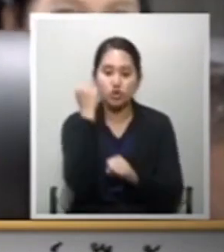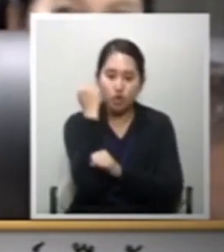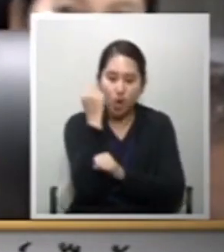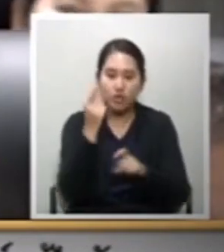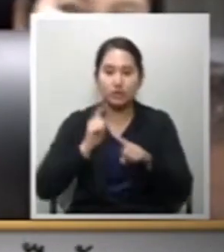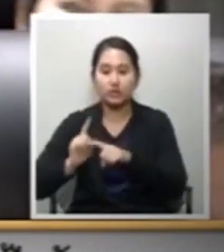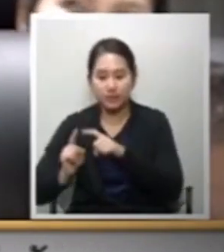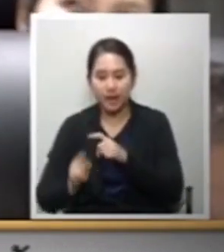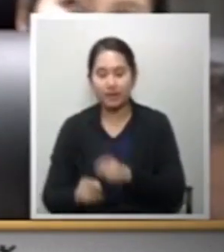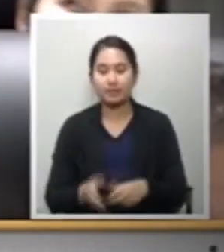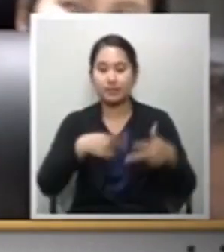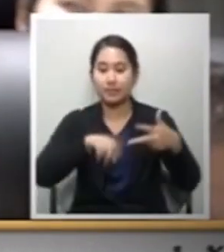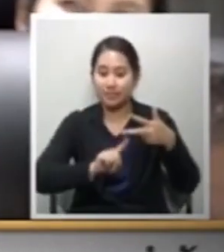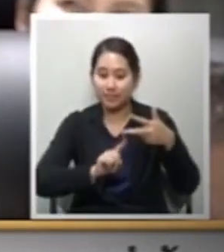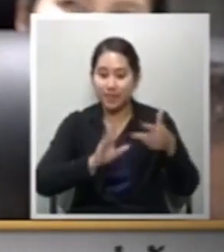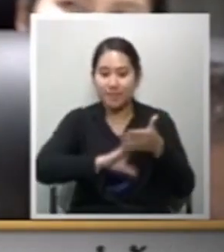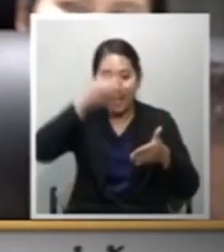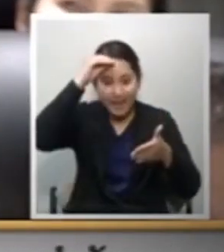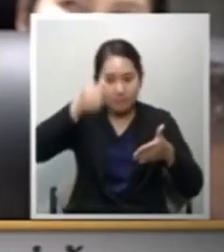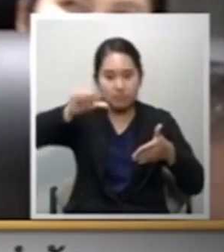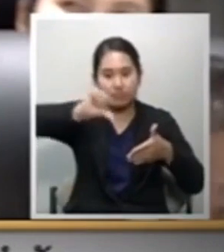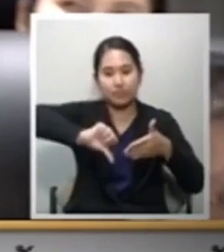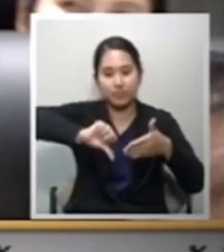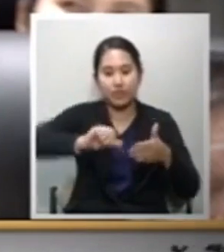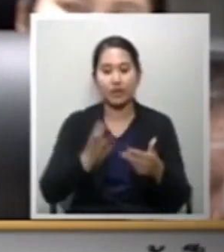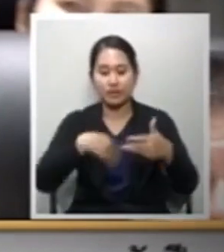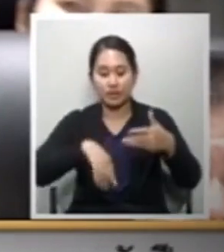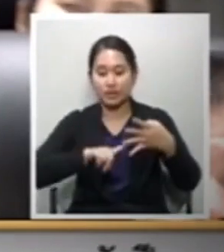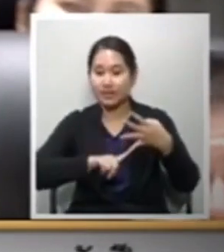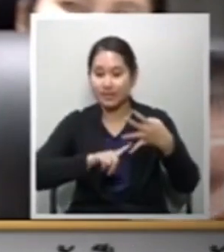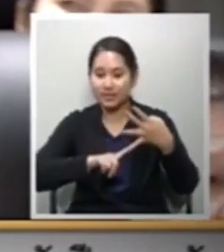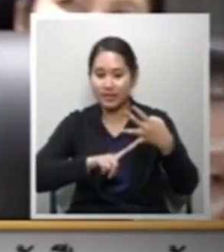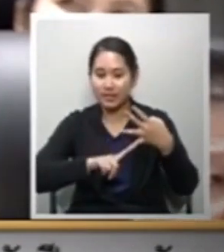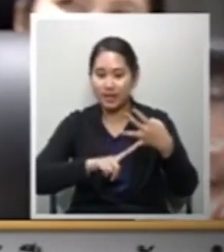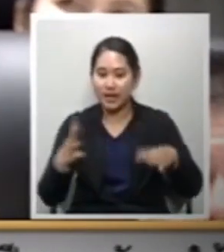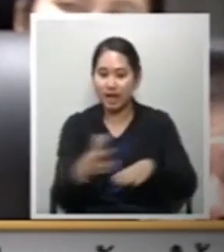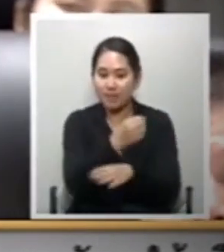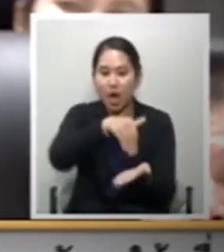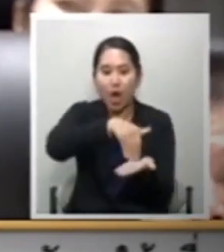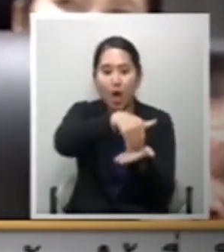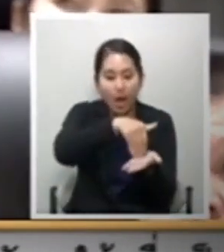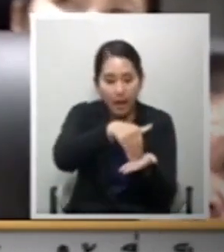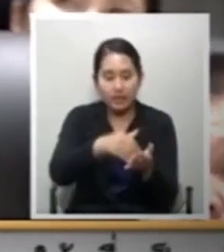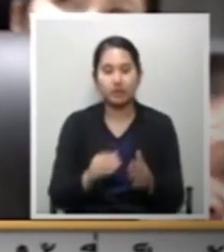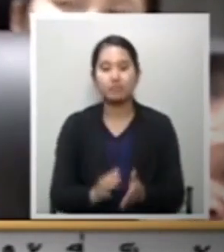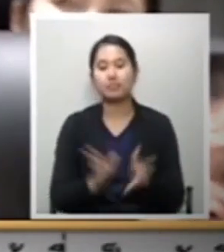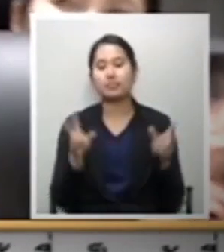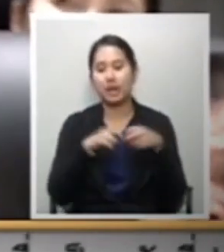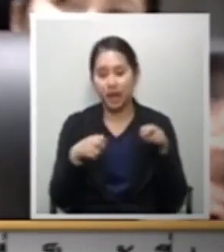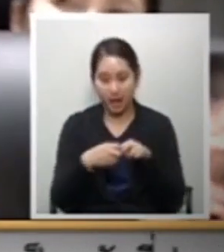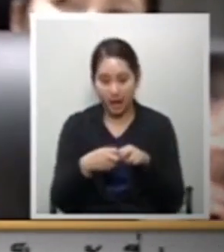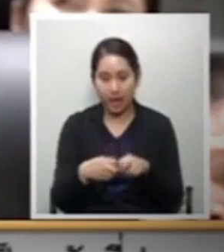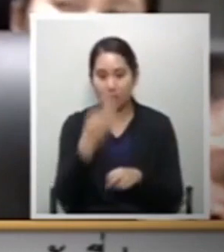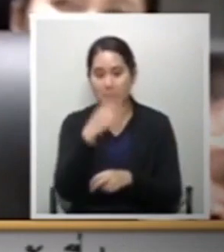ามเนี่ยเขาพยายามทำให้การศึกษาเนี่ยแย่อันที่สี่เนี่ยเขาพยายามทำให้การเมืองอ่อนแอนี่คือสิ่งที่ประเท